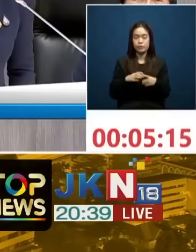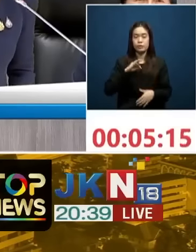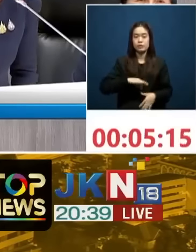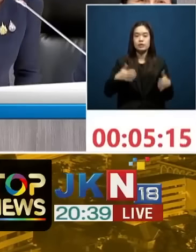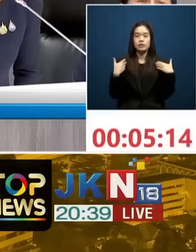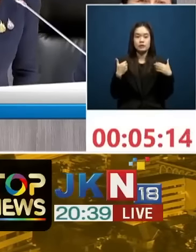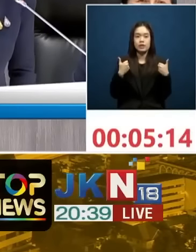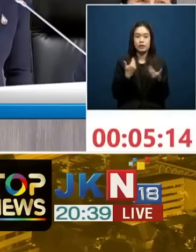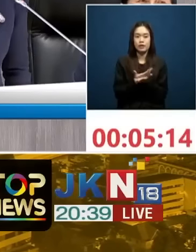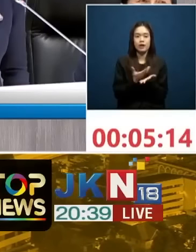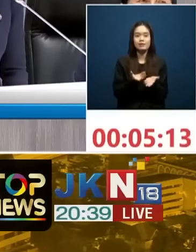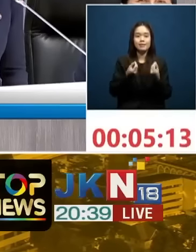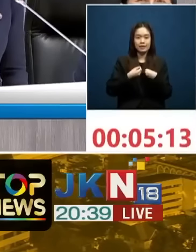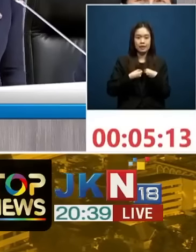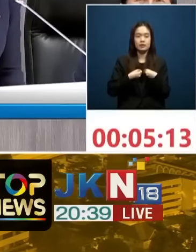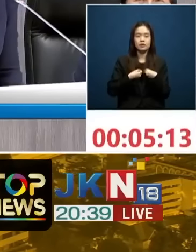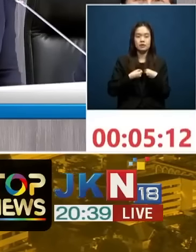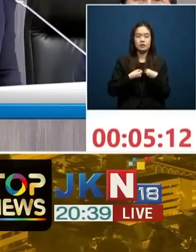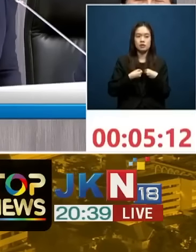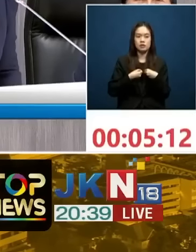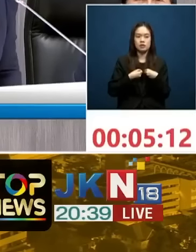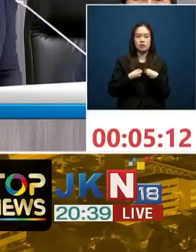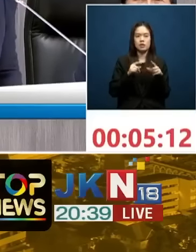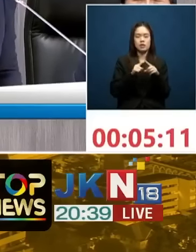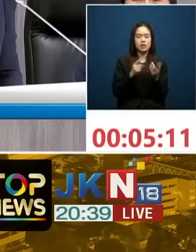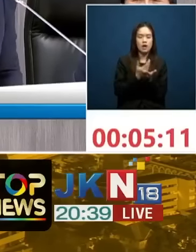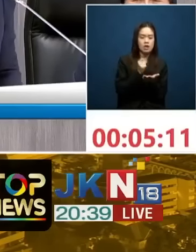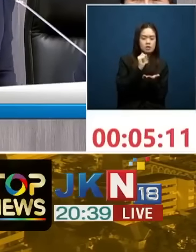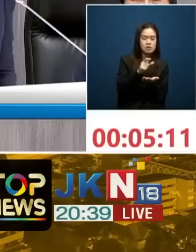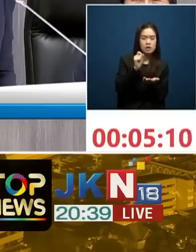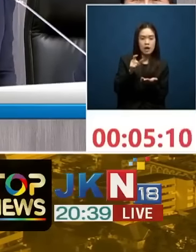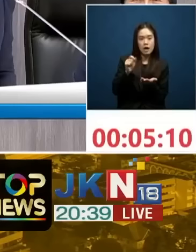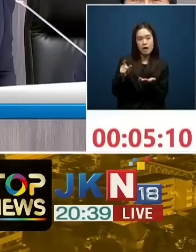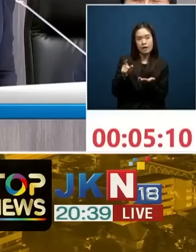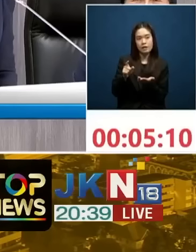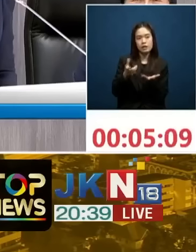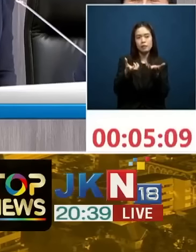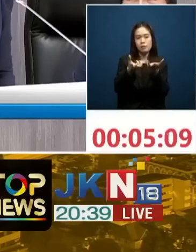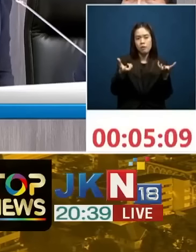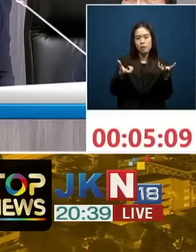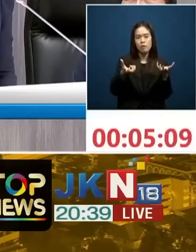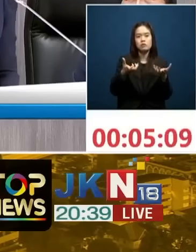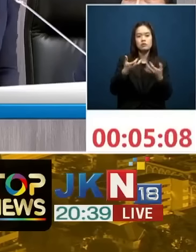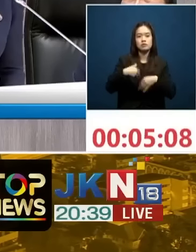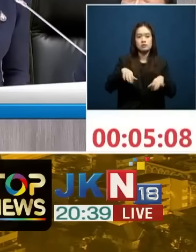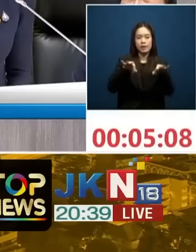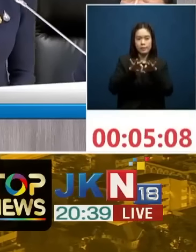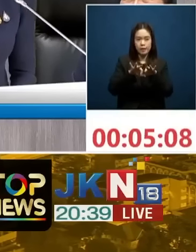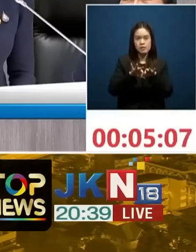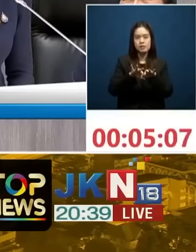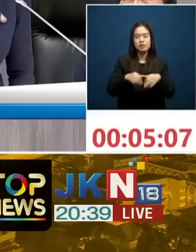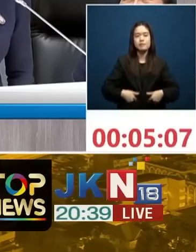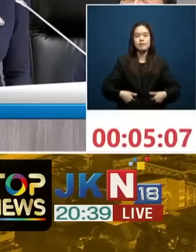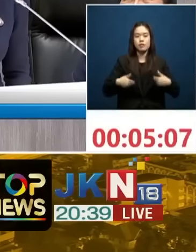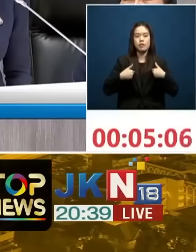ก ที่จะได้รับเงินส่วน ที่เป็นมิติใหม่เนี่ย โอ้โหสุดยอดเลย เป็นมิติใหม่เลย ที่จำเป็น อสวนะ ใช่ แต่ว่าที่สุด